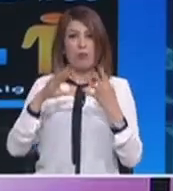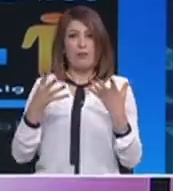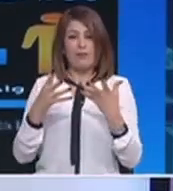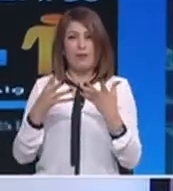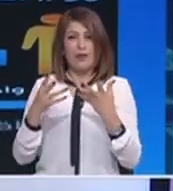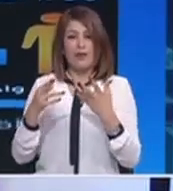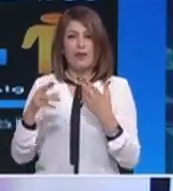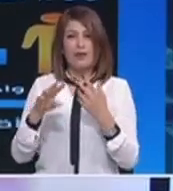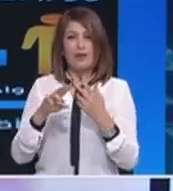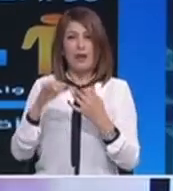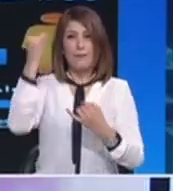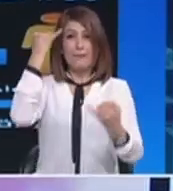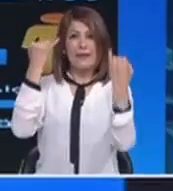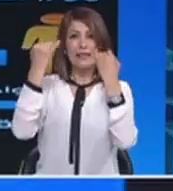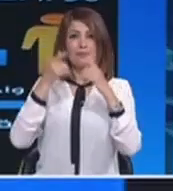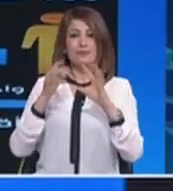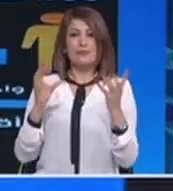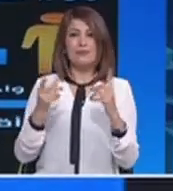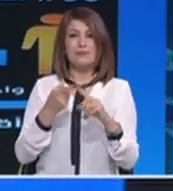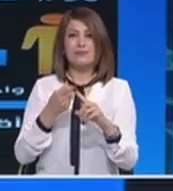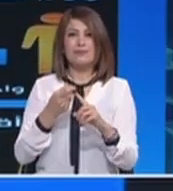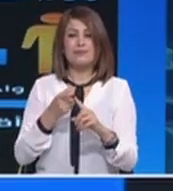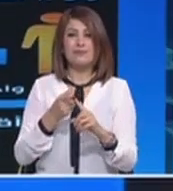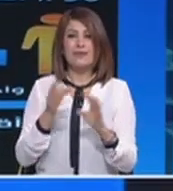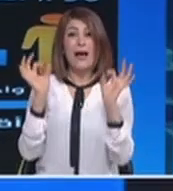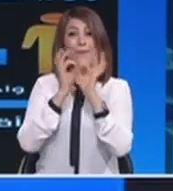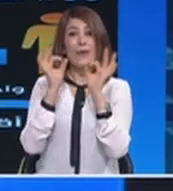في البدايه اه هي